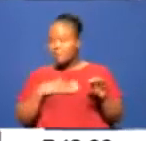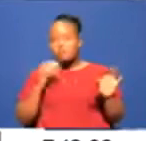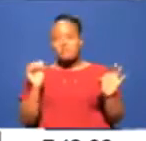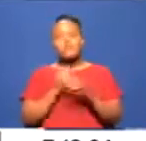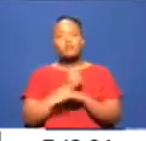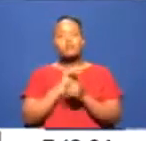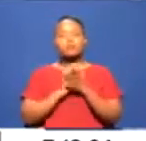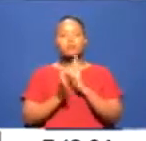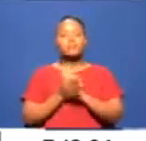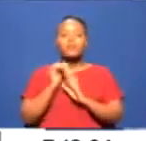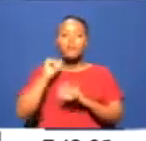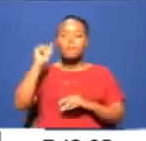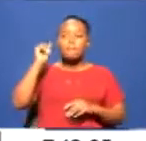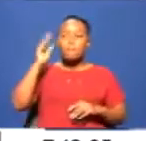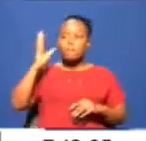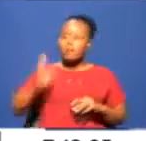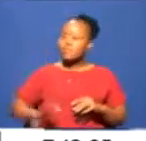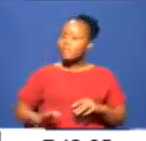nyinyi ningeitwa